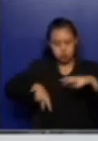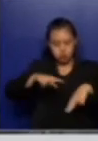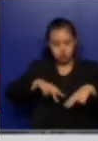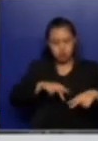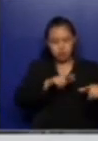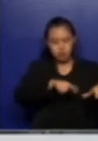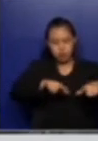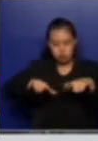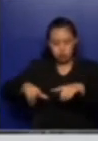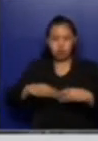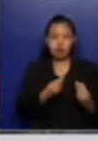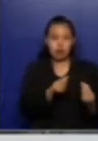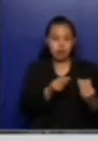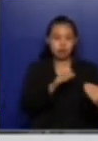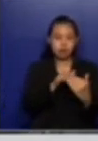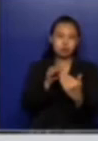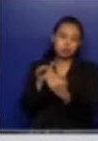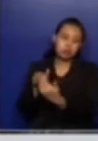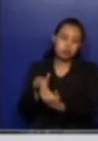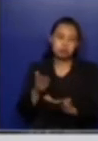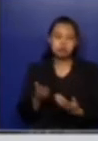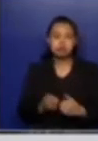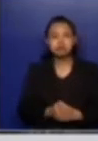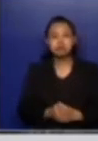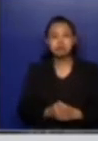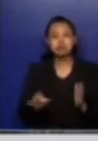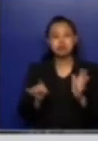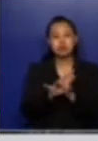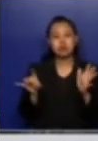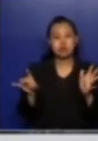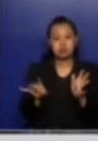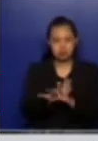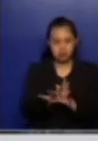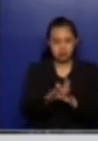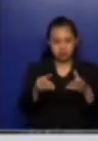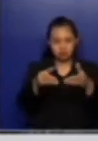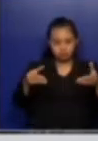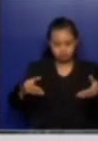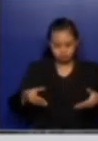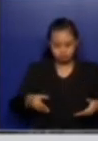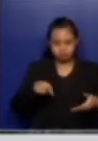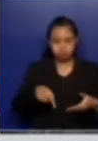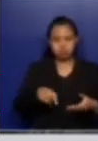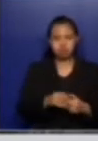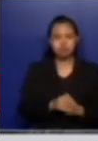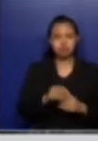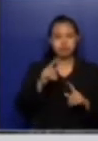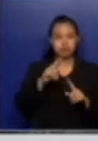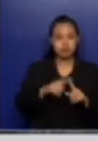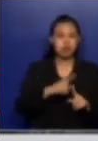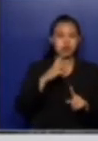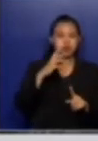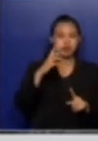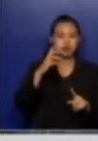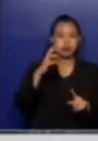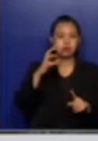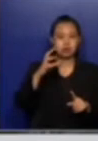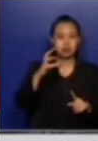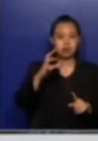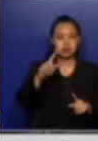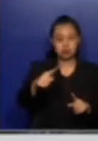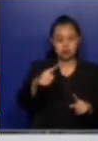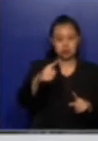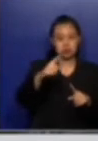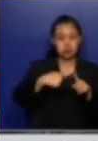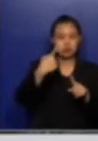สุดท้ายนะครับมาสำเร็จเป็นกรอบรูปรับประมาณมกราปี63แต่